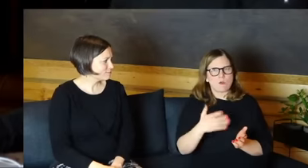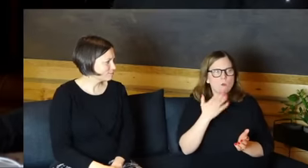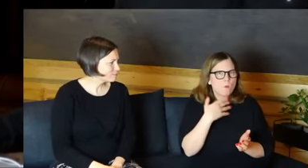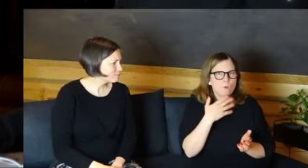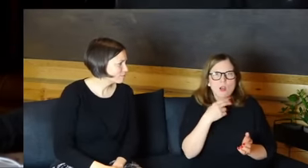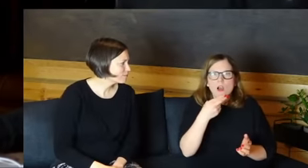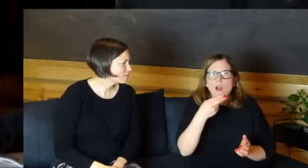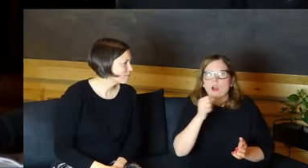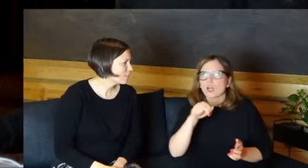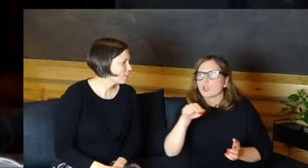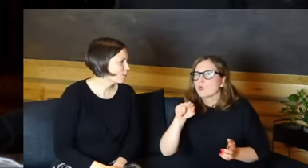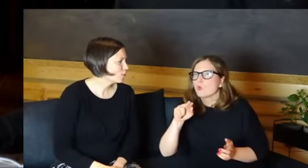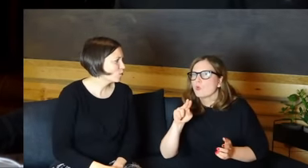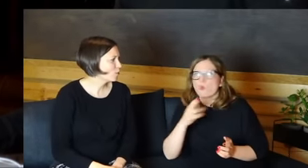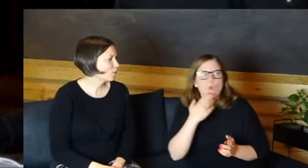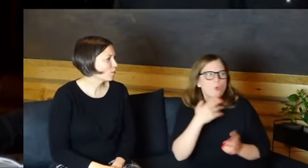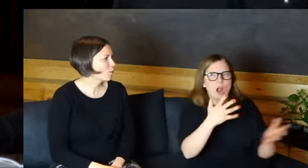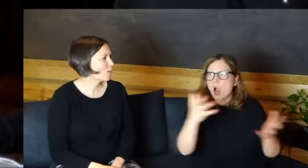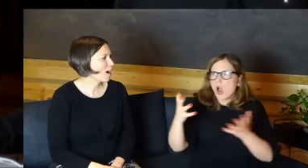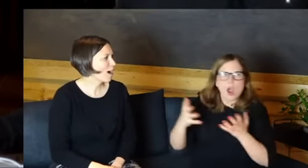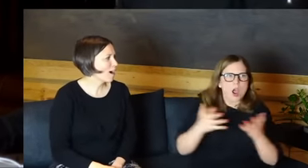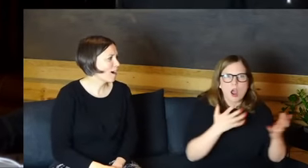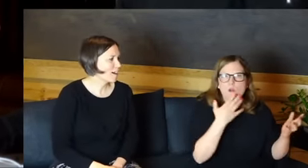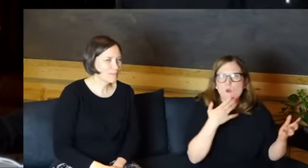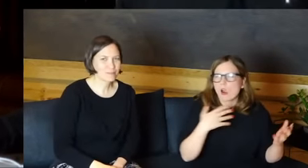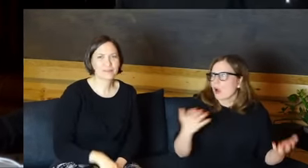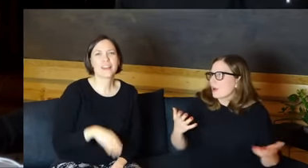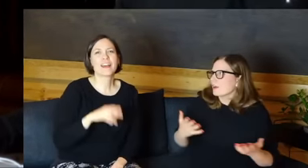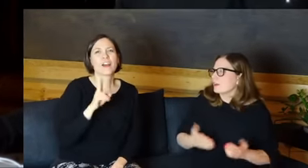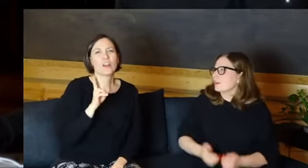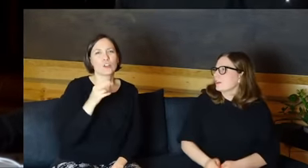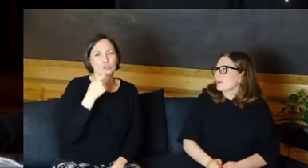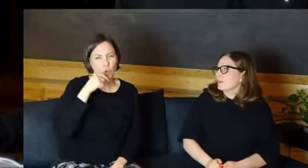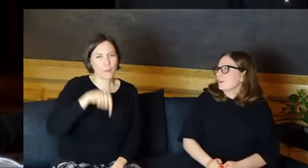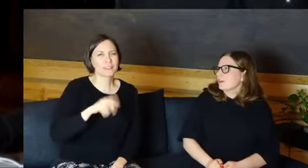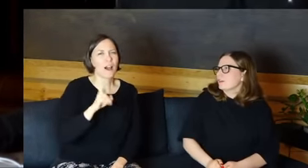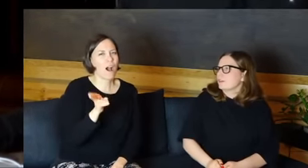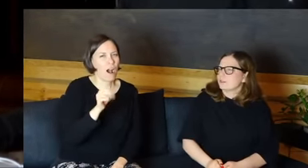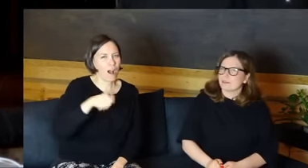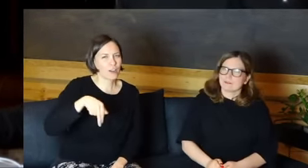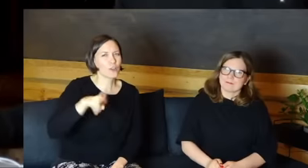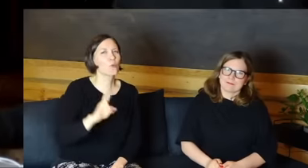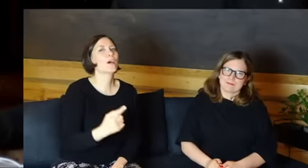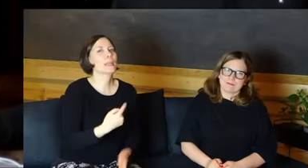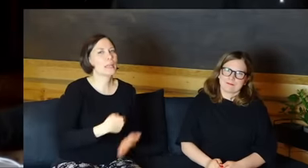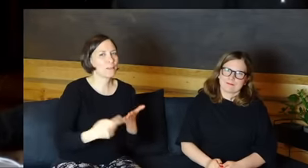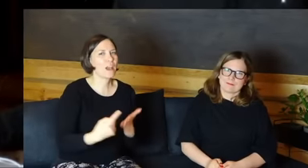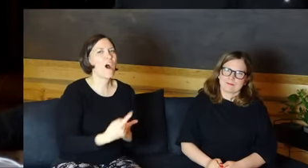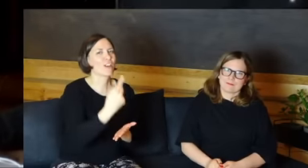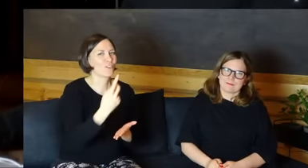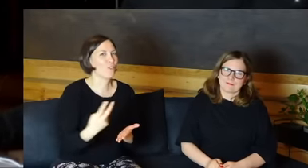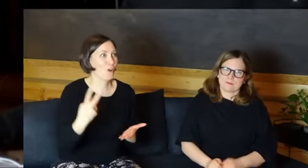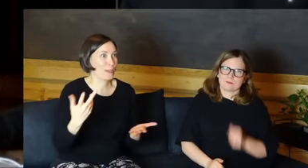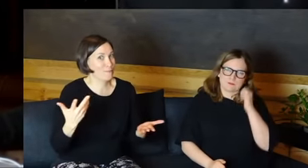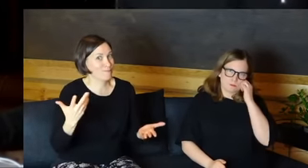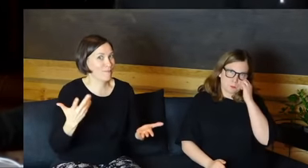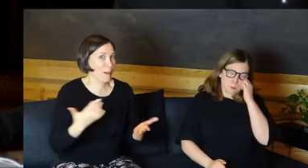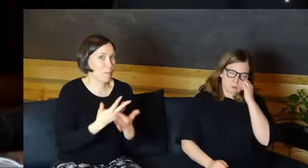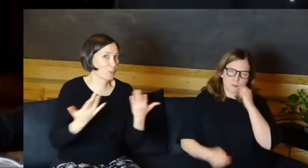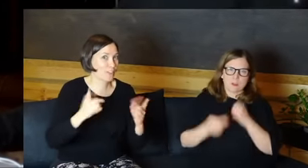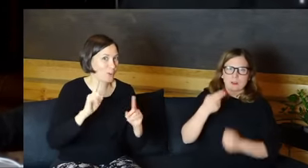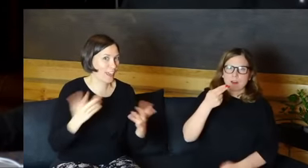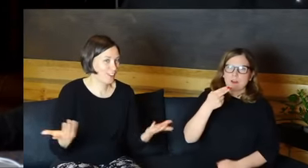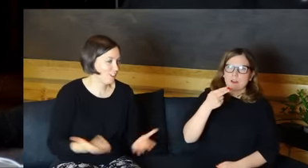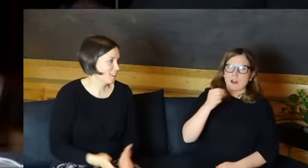Hannu? Onneksi kuka? Hannu on tosi harvinainen nimi Suomessa, niin ei ole varmaan monta Hannua perustavalla. Kyllä. Hannu,